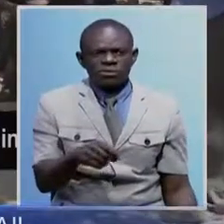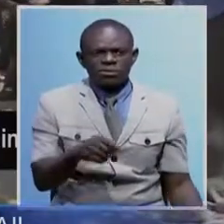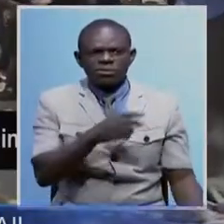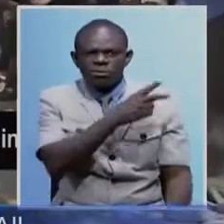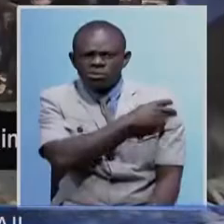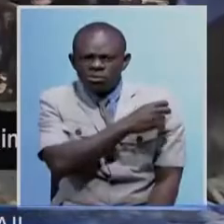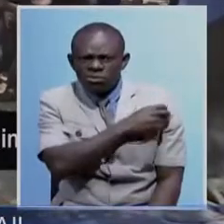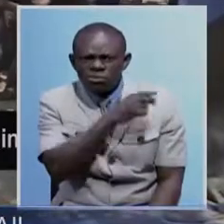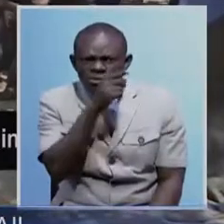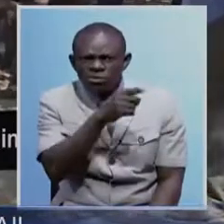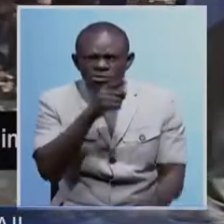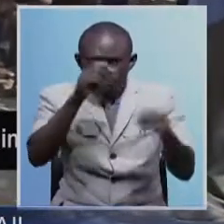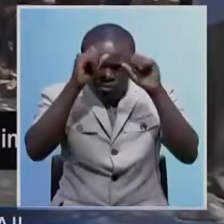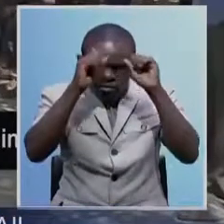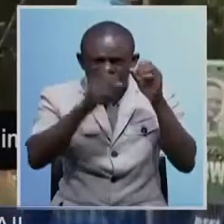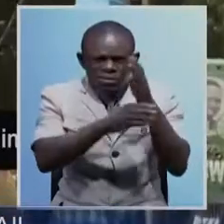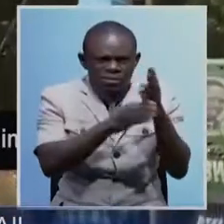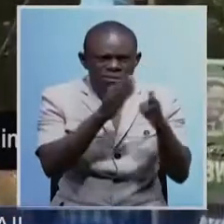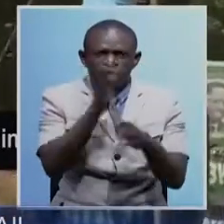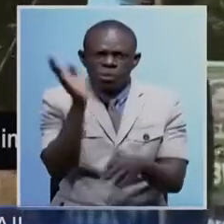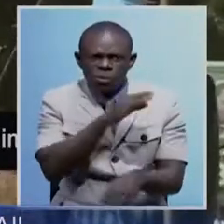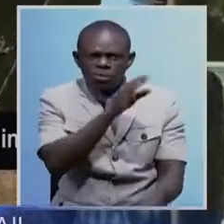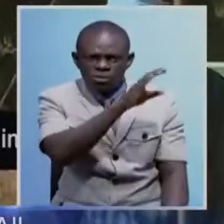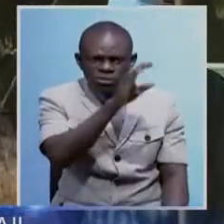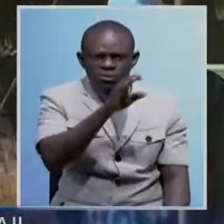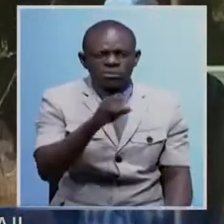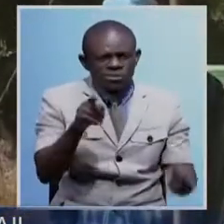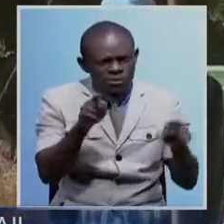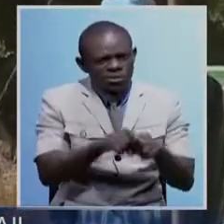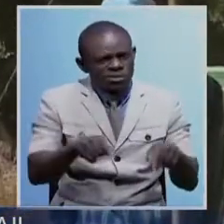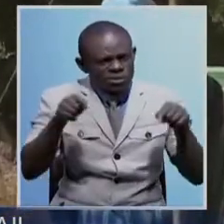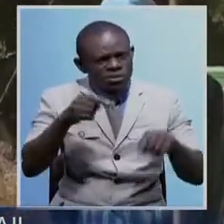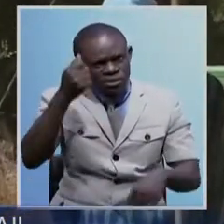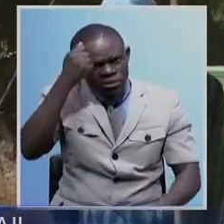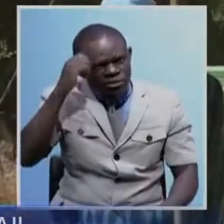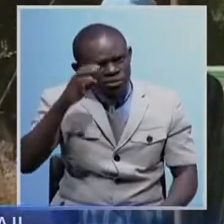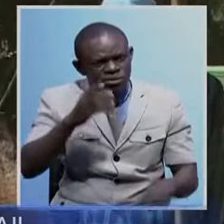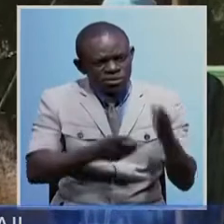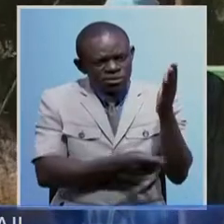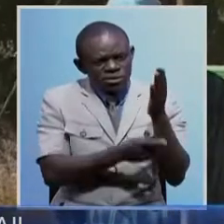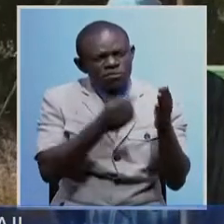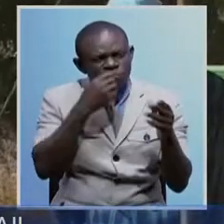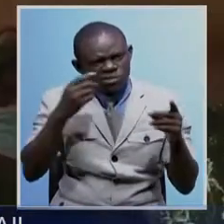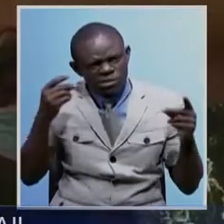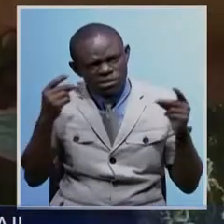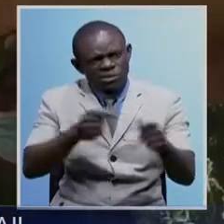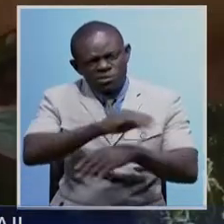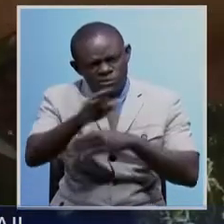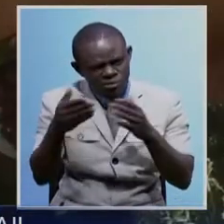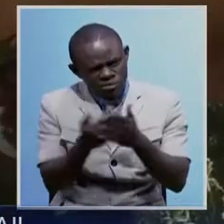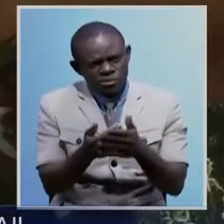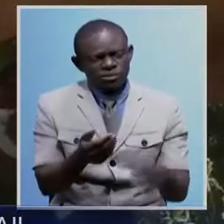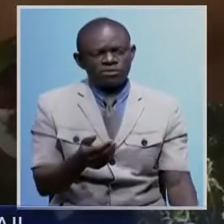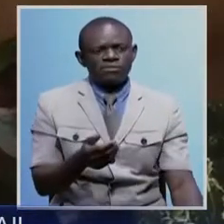hospital na yene chano na yafulain. Tulefwa na kuno kwenye Chingola ma development ya lenfika fe konse fie.